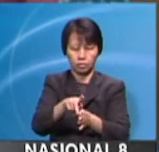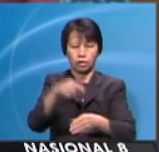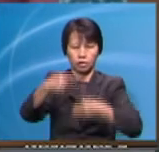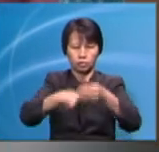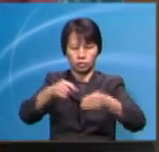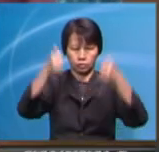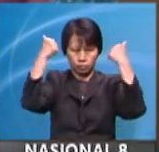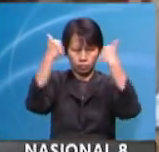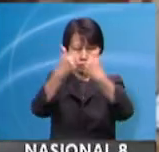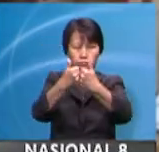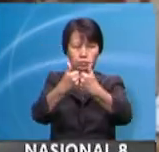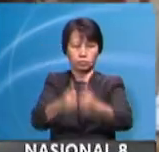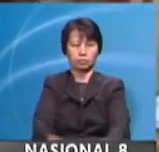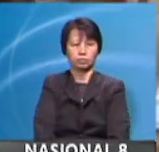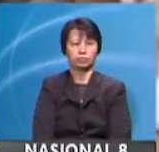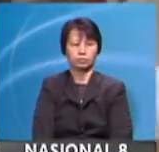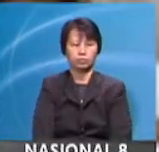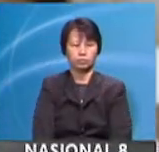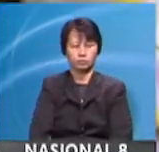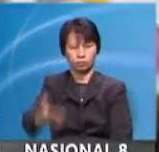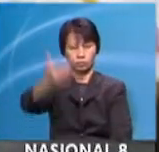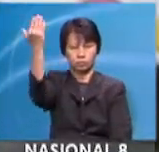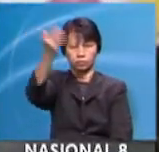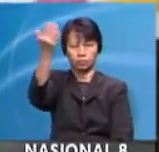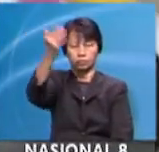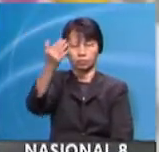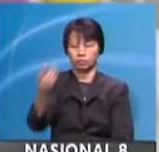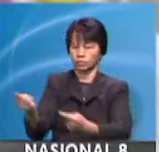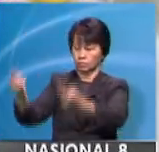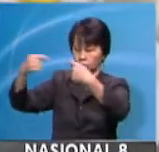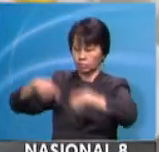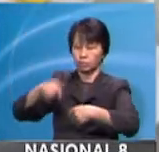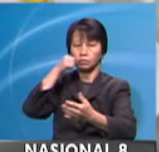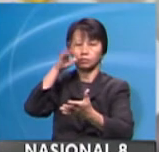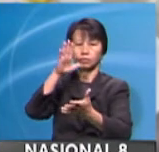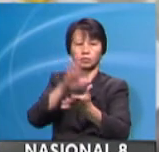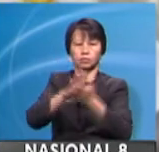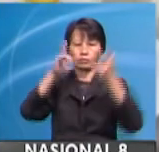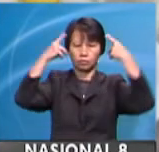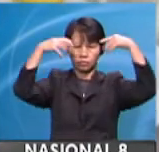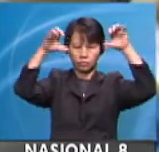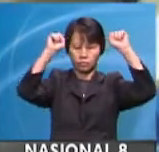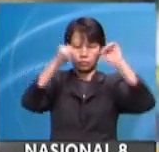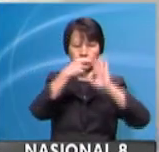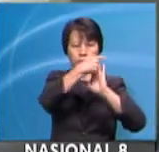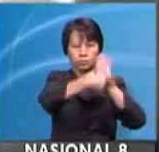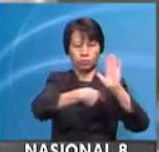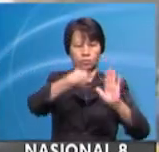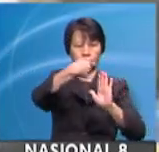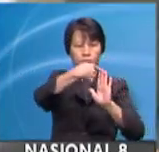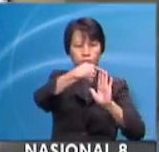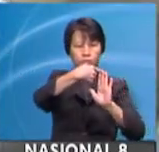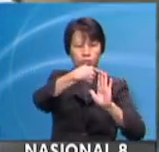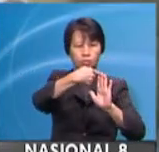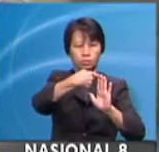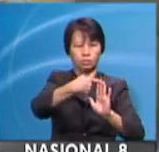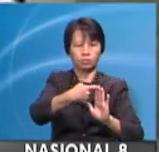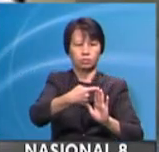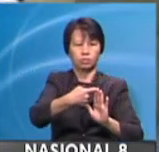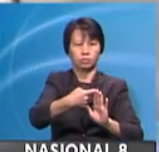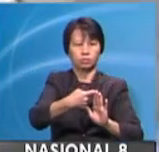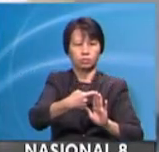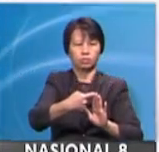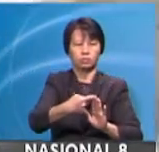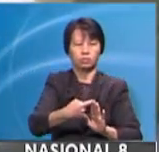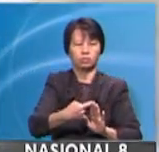mengenai autisma. Simposium tersebut turut dihadiri isteri Presiden Sri Lanka, Siranti Wickramasinghe